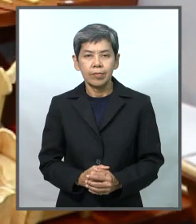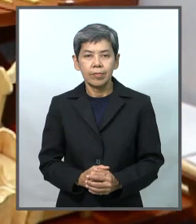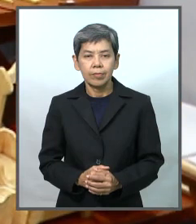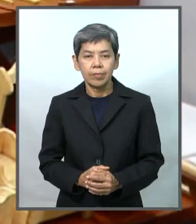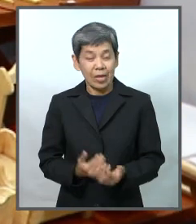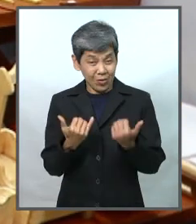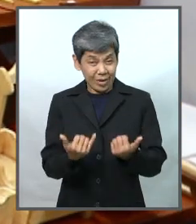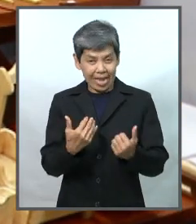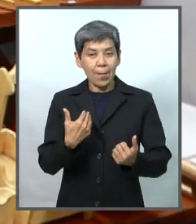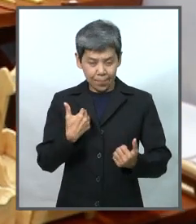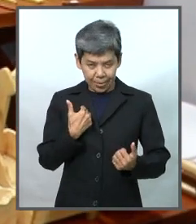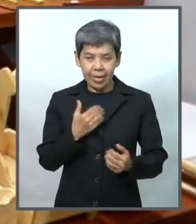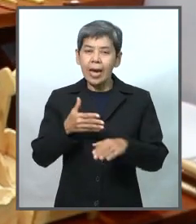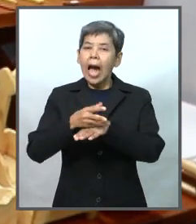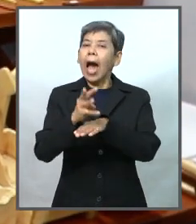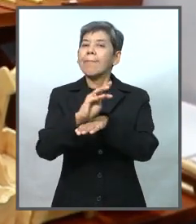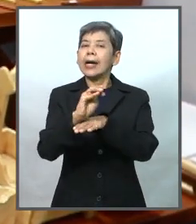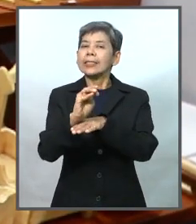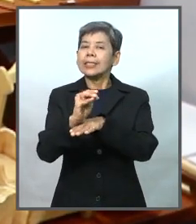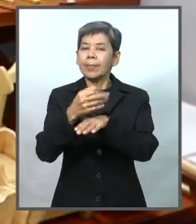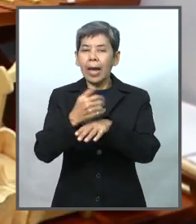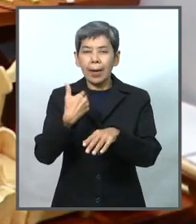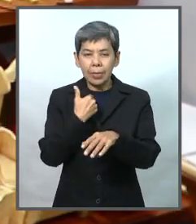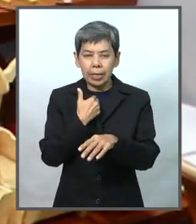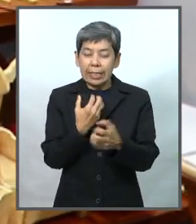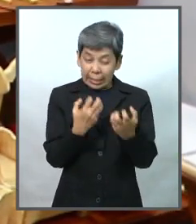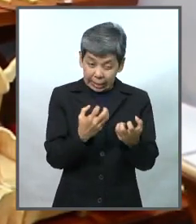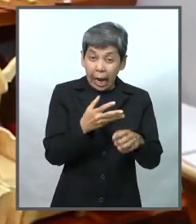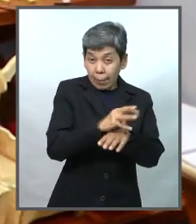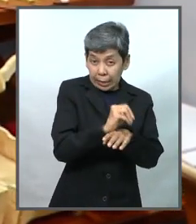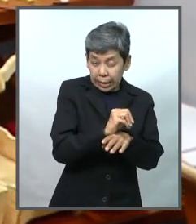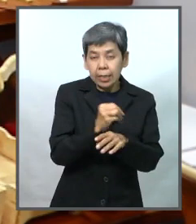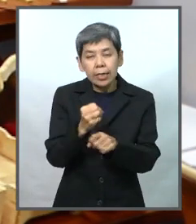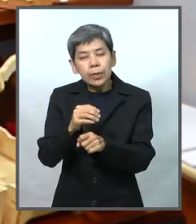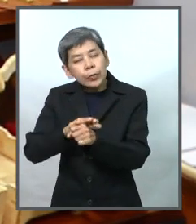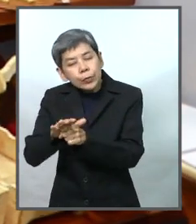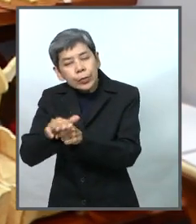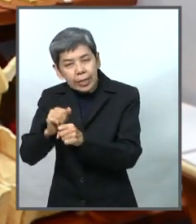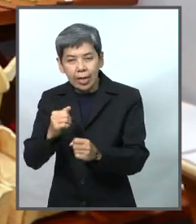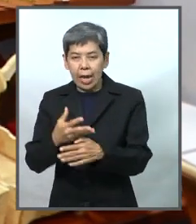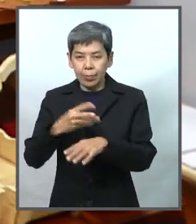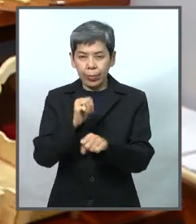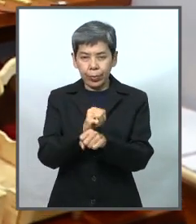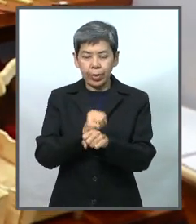ก็วันนี้เราจะมีงานไม้มีทั้งไม้เนื้อแข็งแล้วก็ไม้เนื้ออ่อนนะค